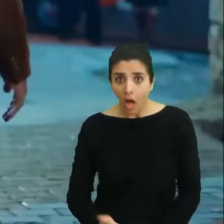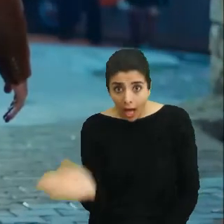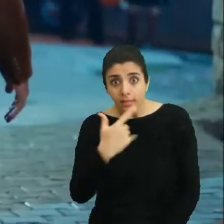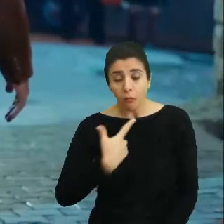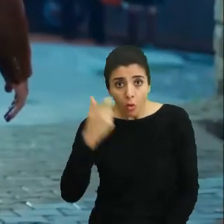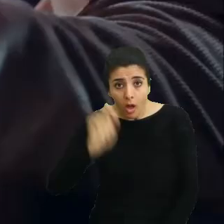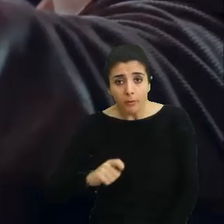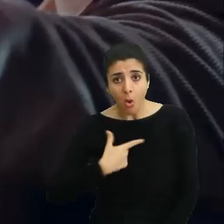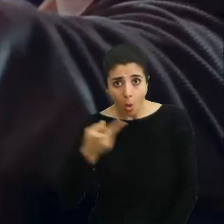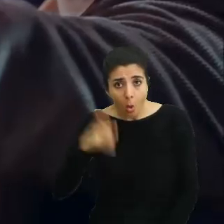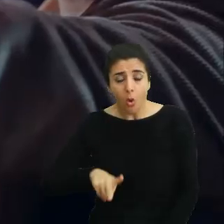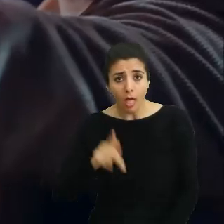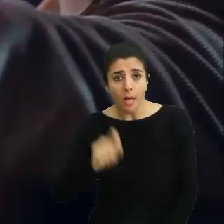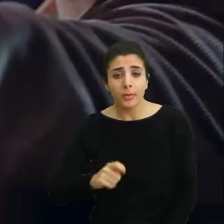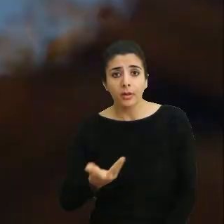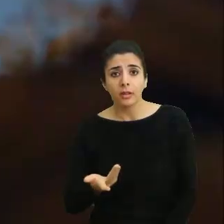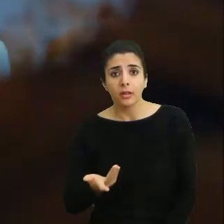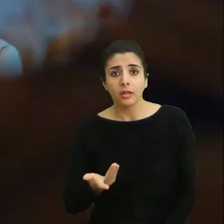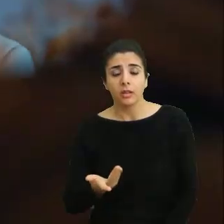Hadi öldürsene.